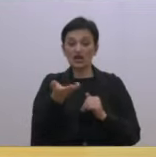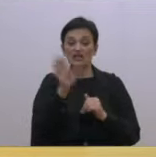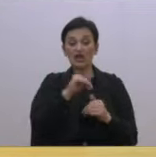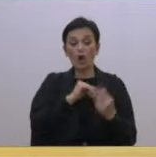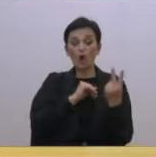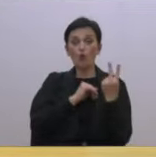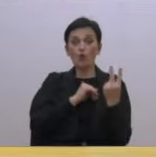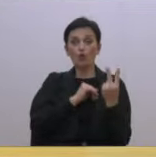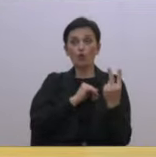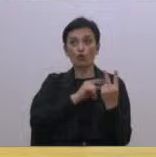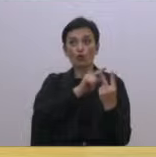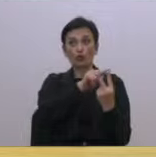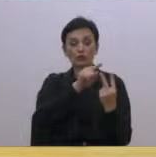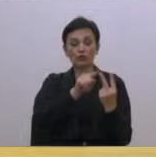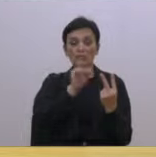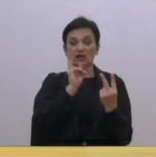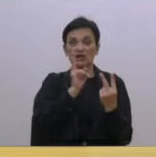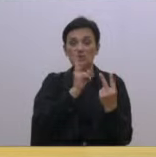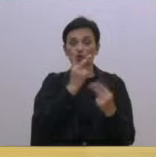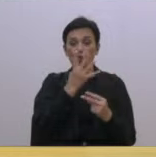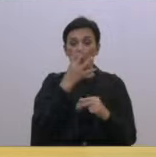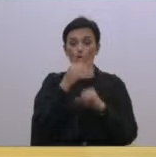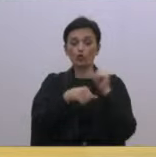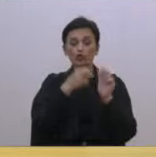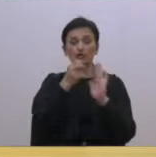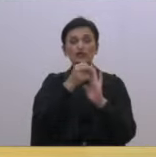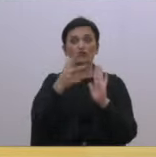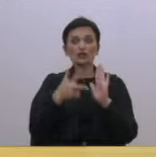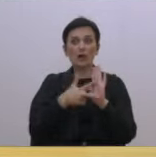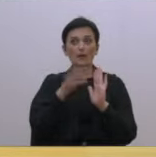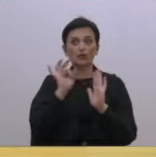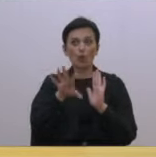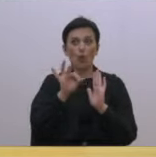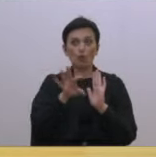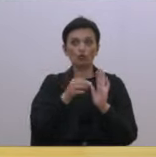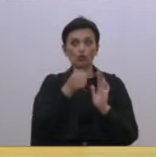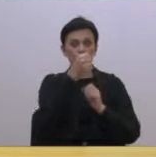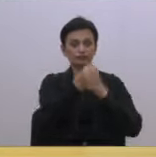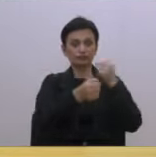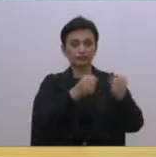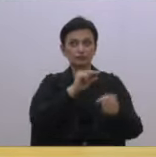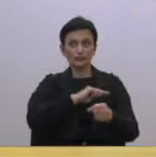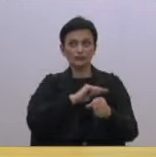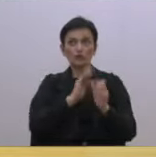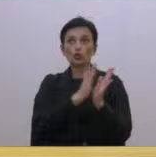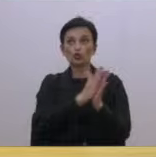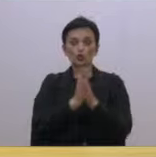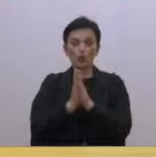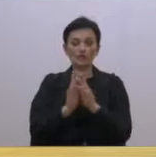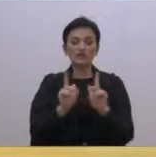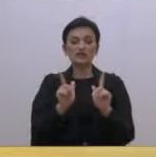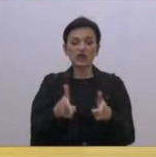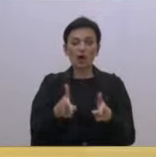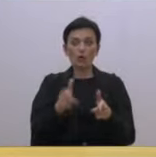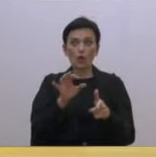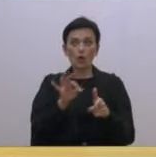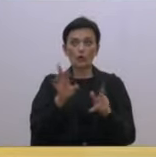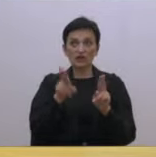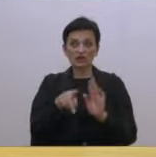ორი კანდიდატი 24 წლის 18 ოქტომბრიდან. გთხოვთ თქვენს თანხმობას აღნიშნული წესის